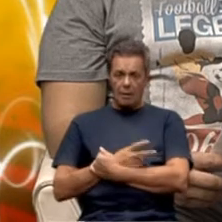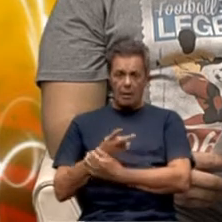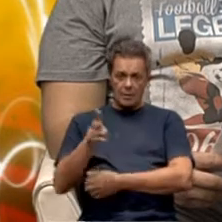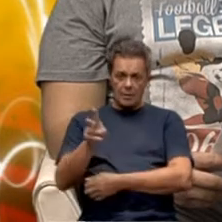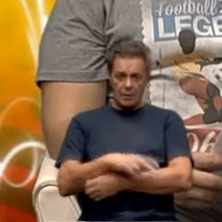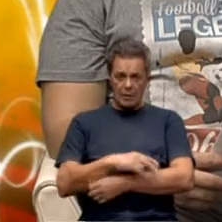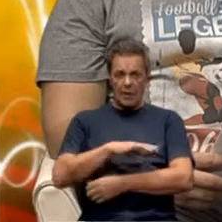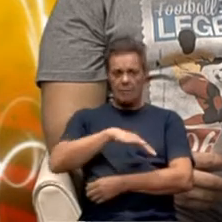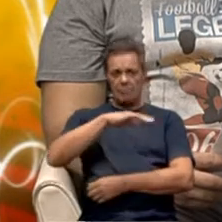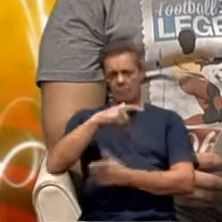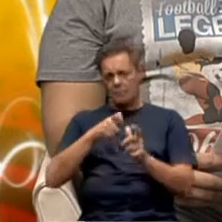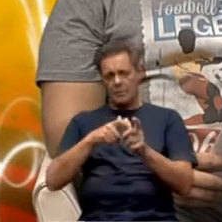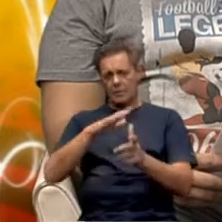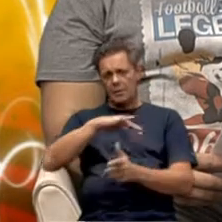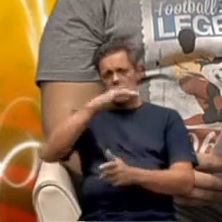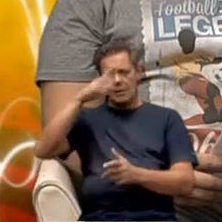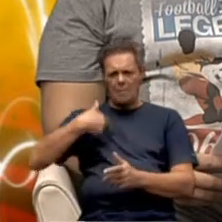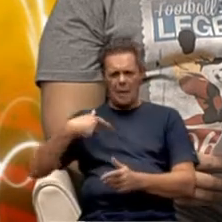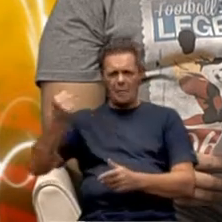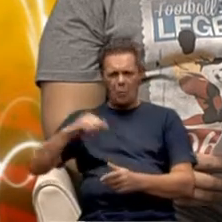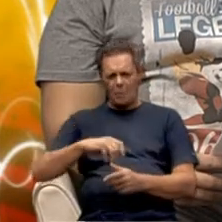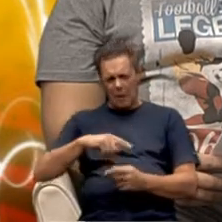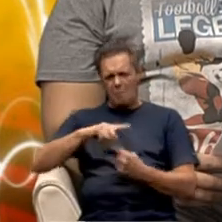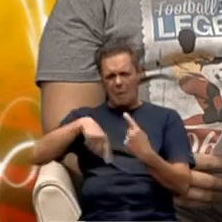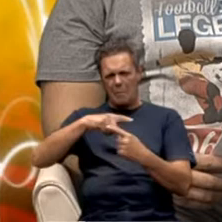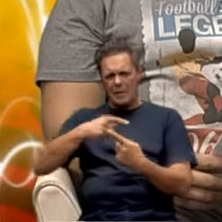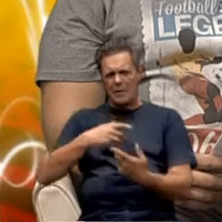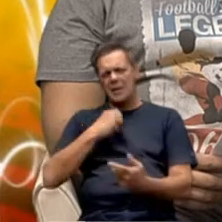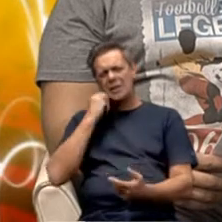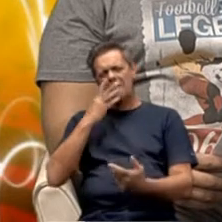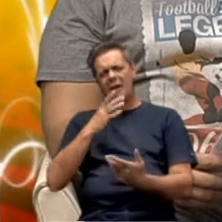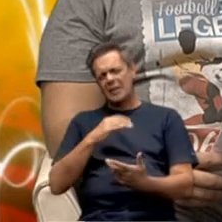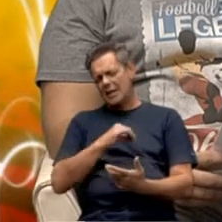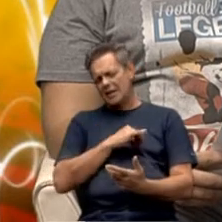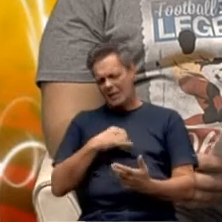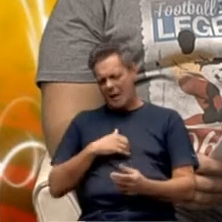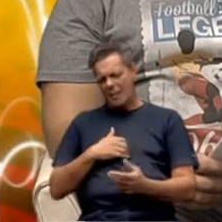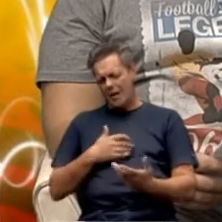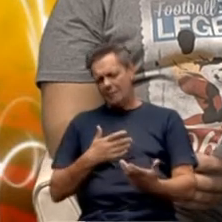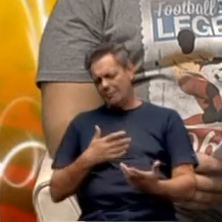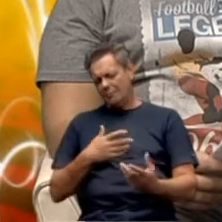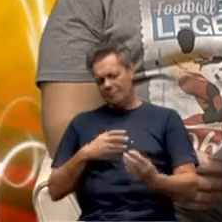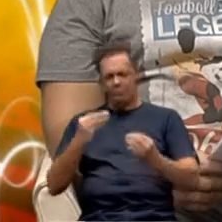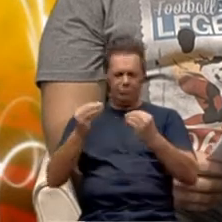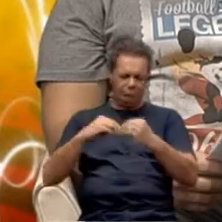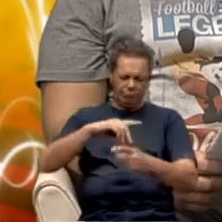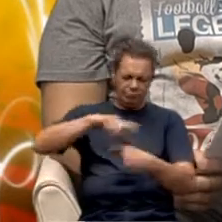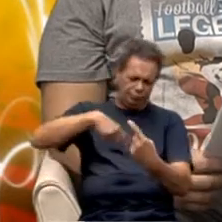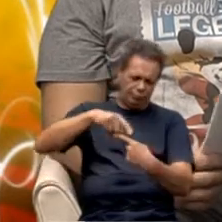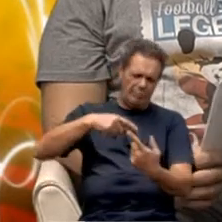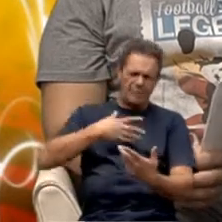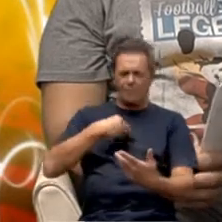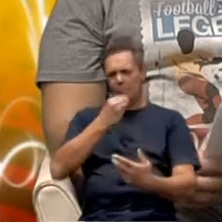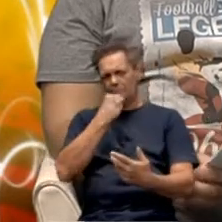Sljemena, kupila sam si taj mikser Tako je. Sad si svaki dan sama slažem te smutije. Točno, točno. Baš mi je